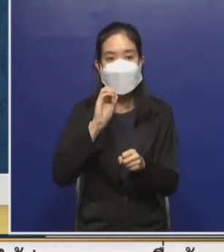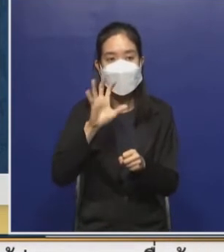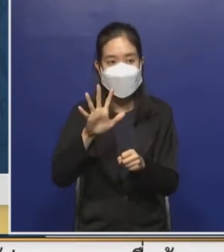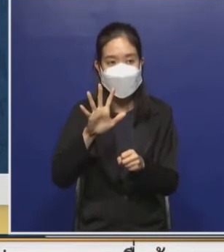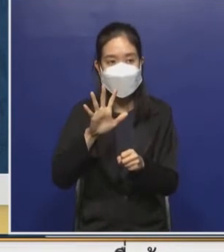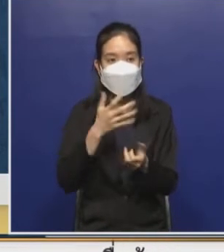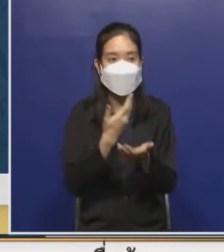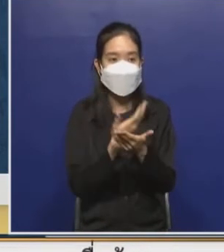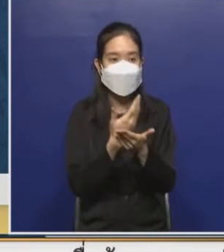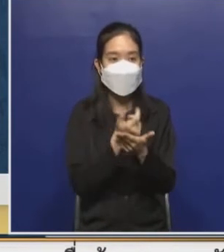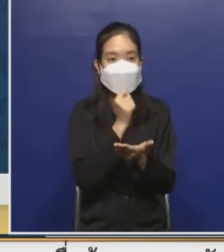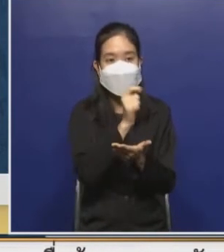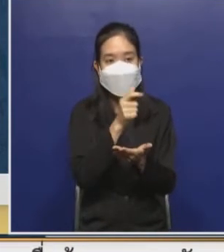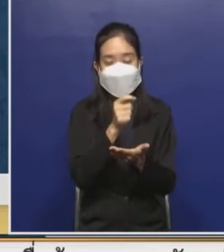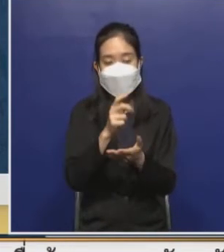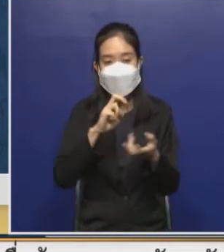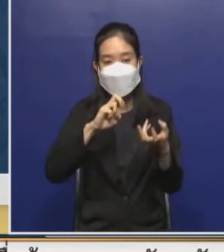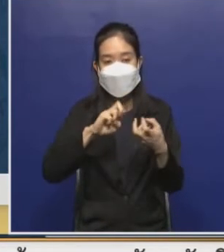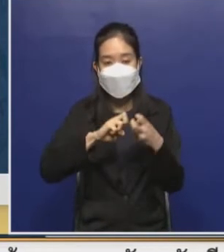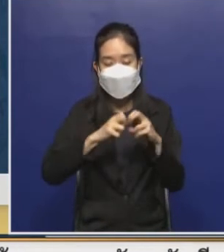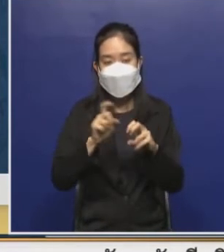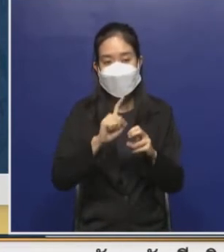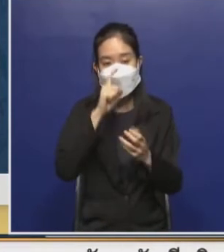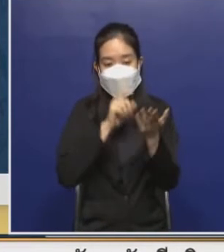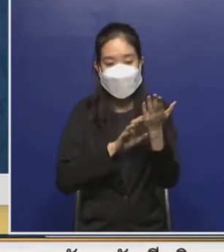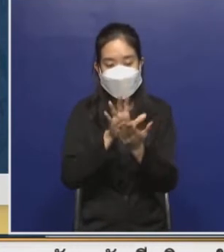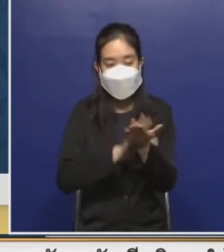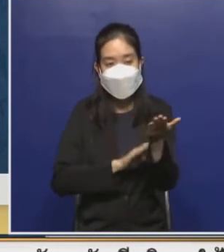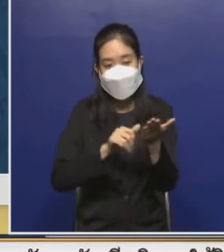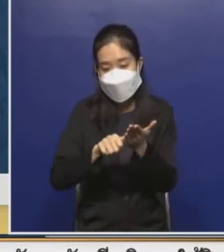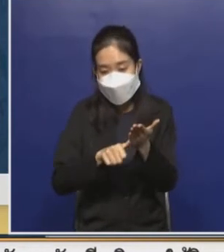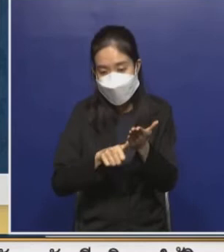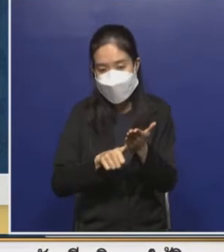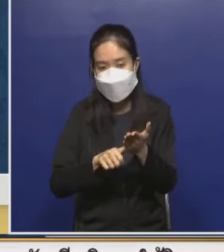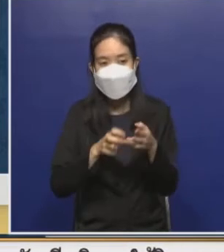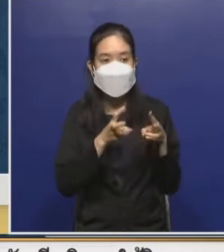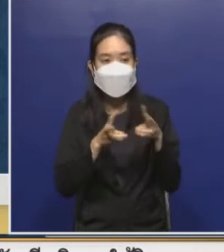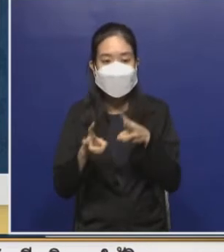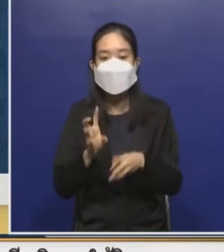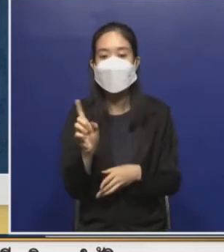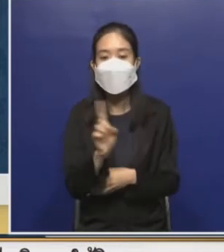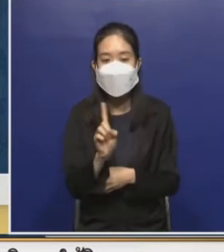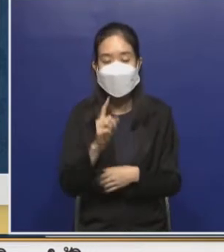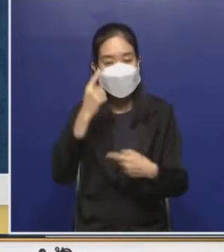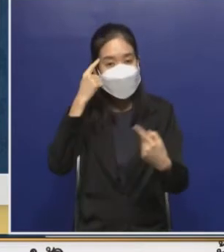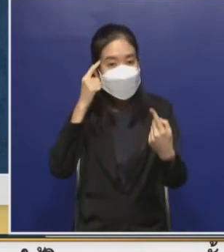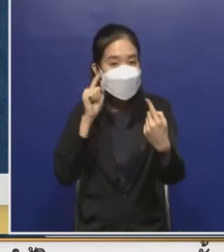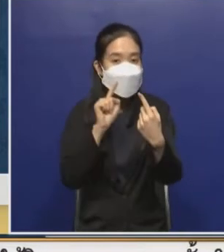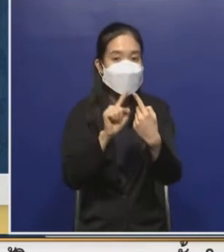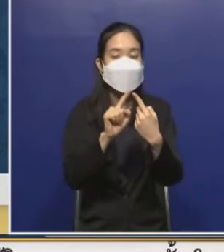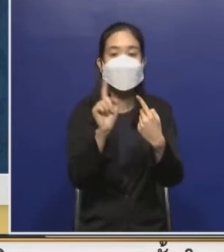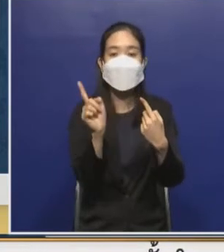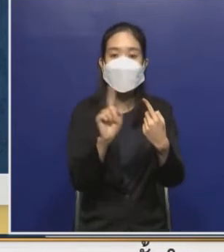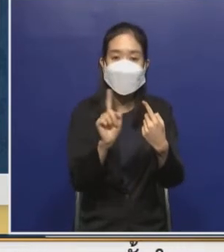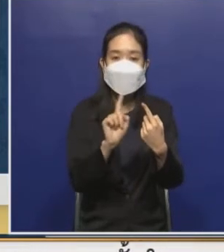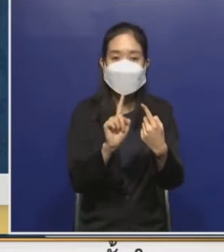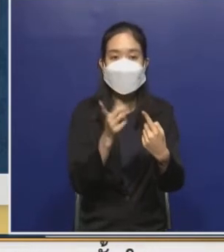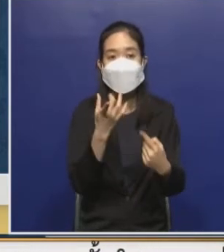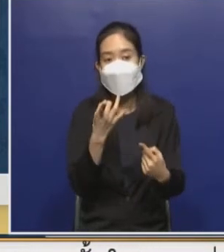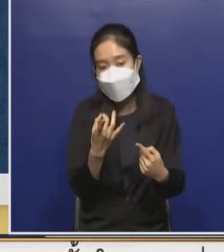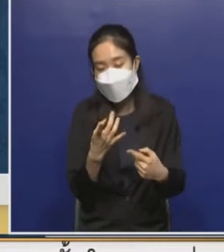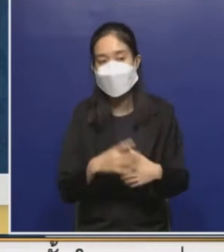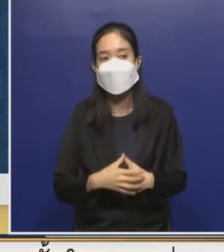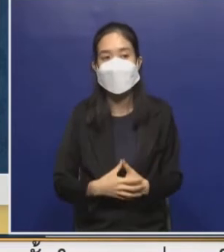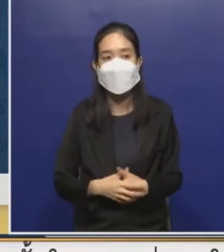แก้ไขปัหาประเทศและประชาชนได้แค่ไหนครัท yeastเป้าไหม ของการแ้ไขปัหาของประเทศแลประชาชน